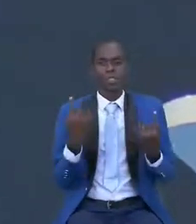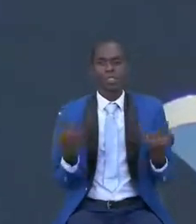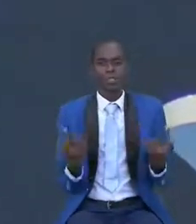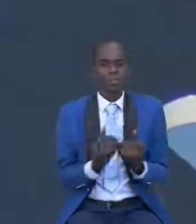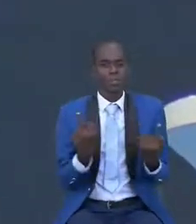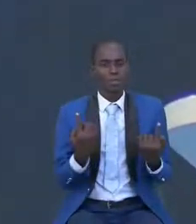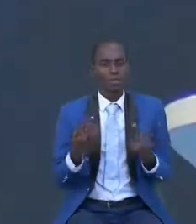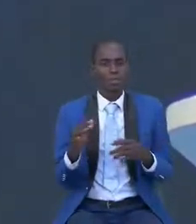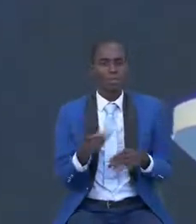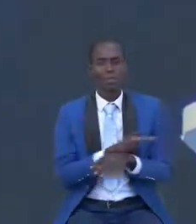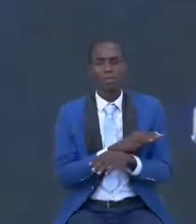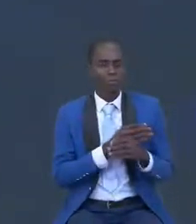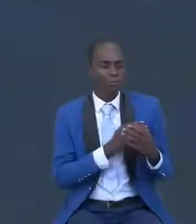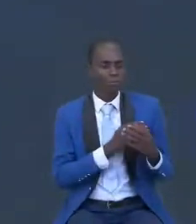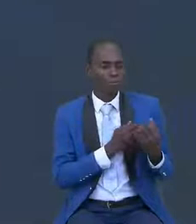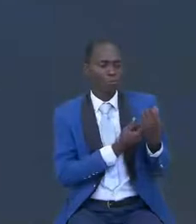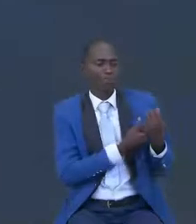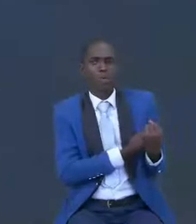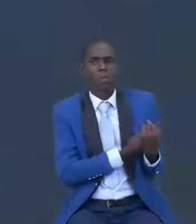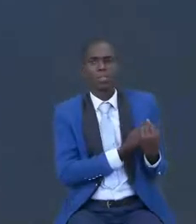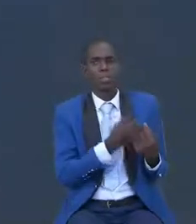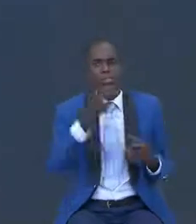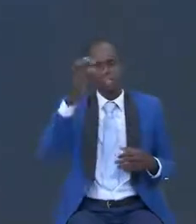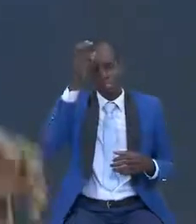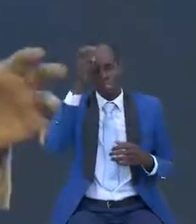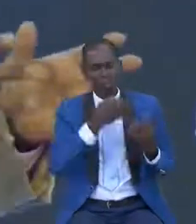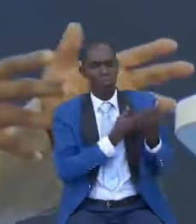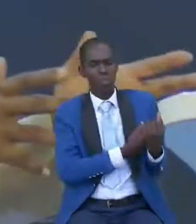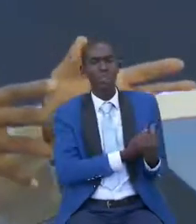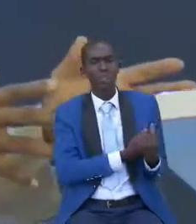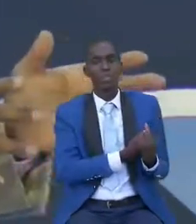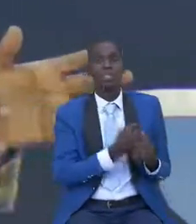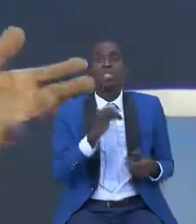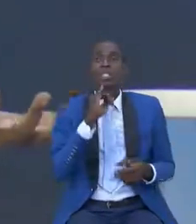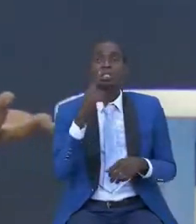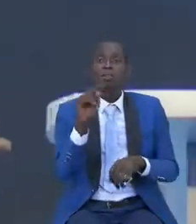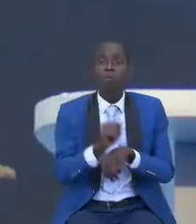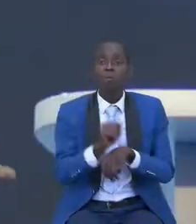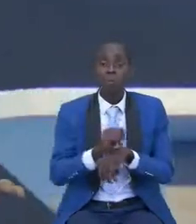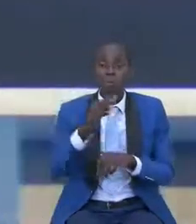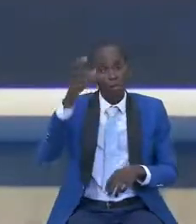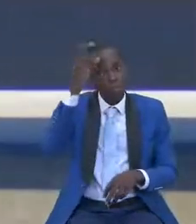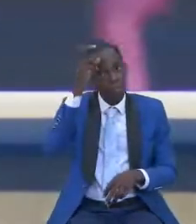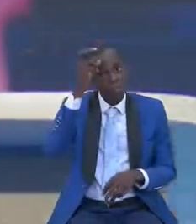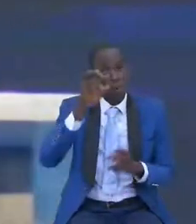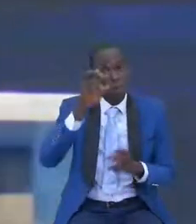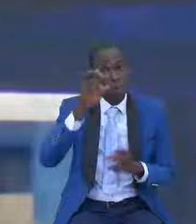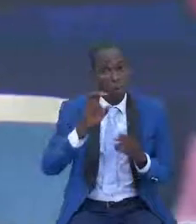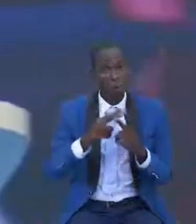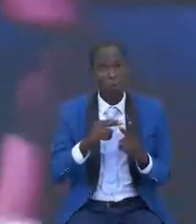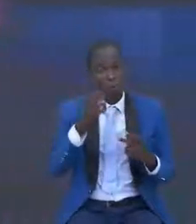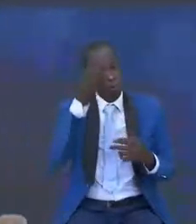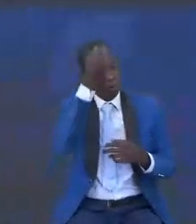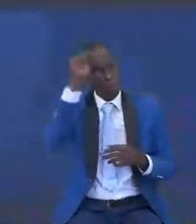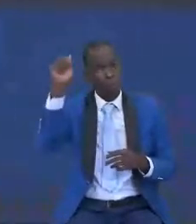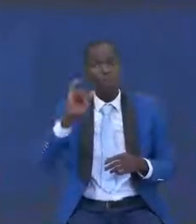La défiance, l'audace pécheresse, l'audace satanique, la défiance est